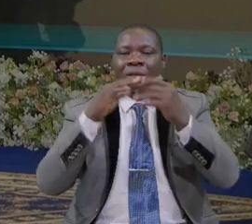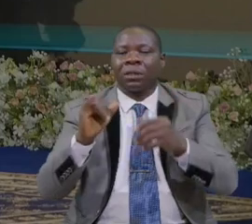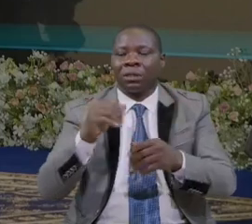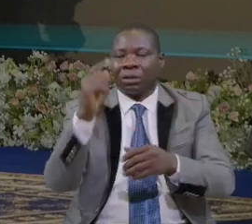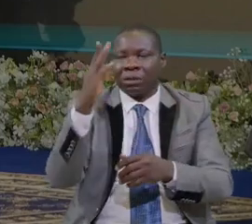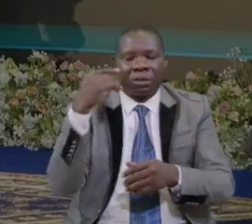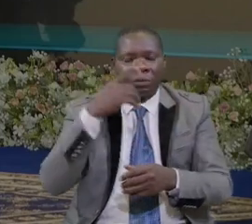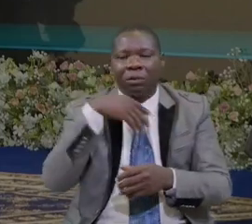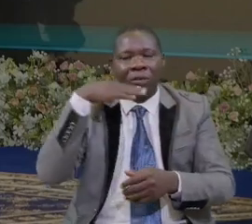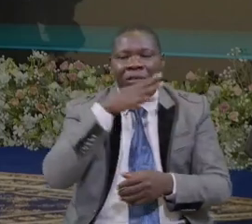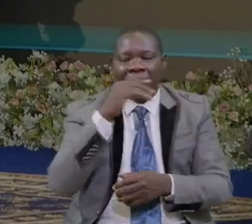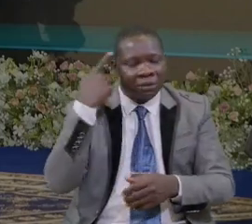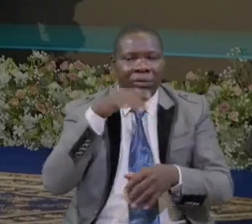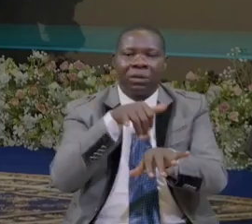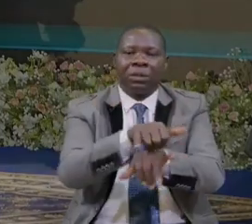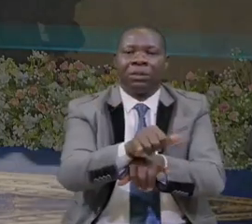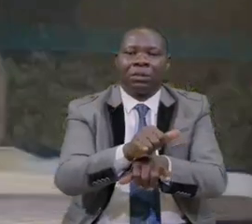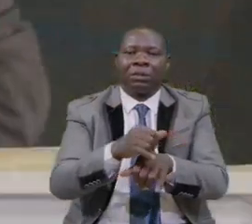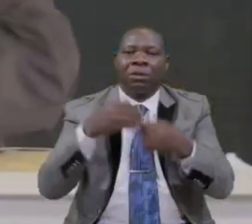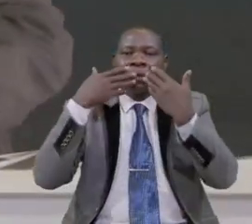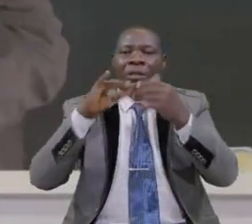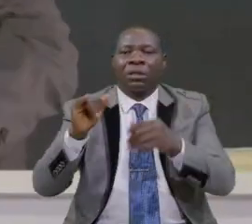pour la fausseté. Elle remercie Dieu